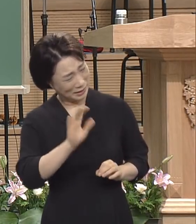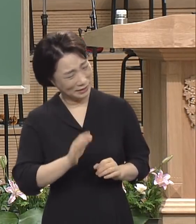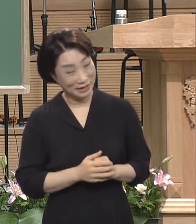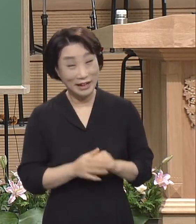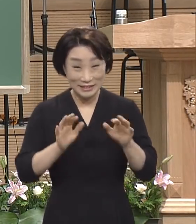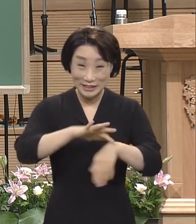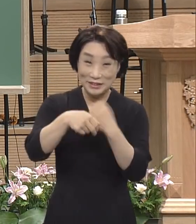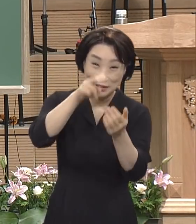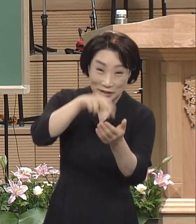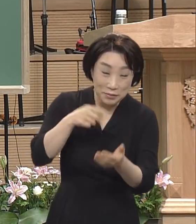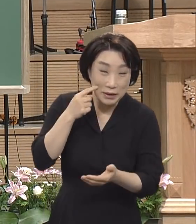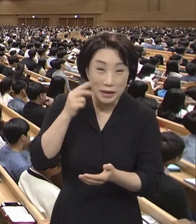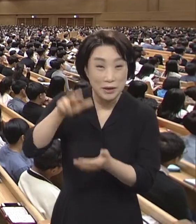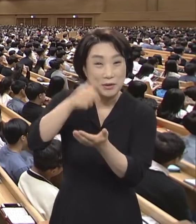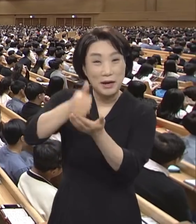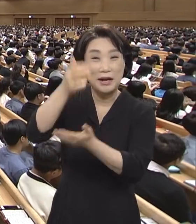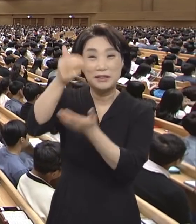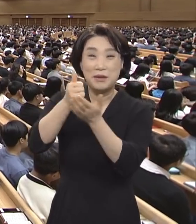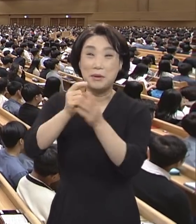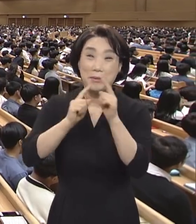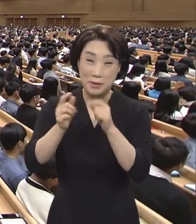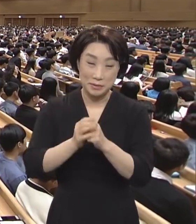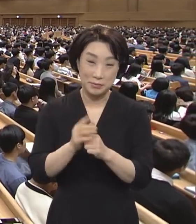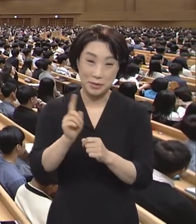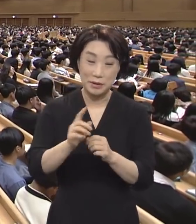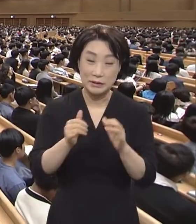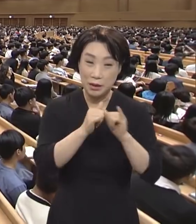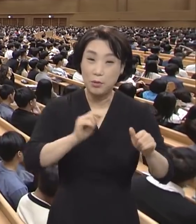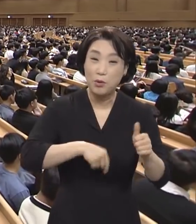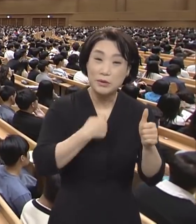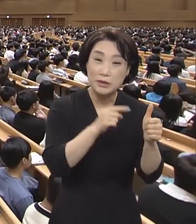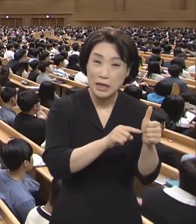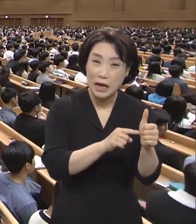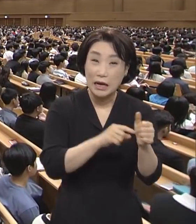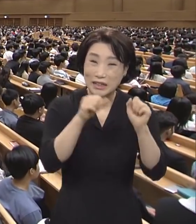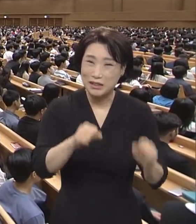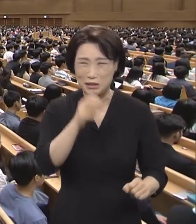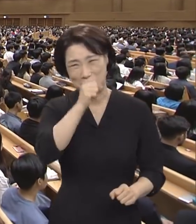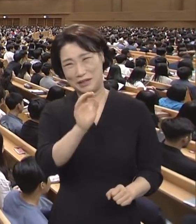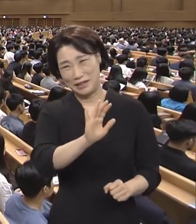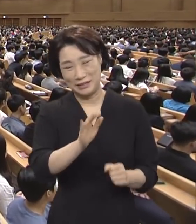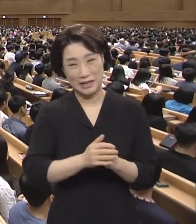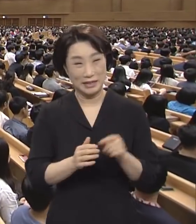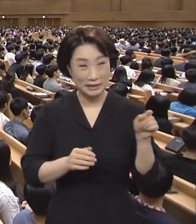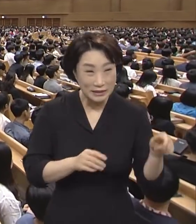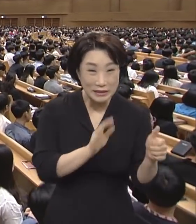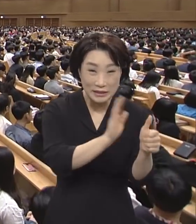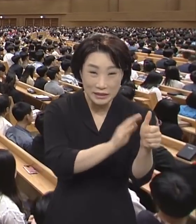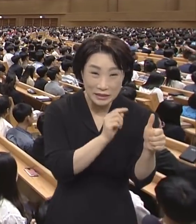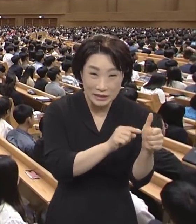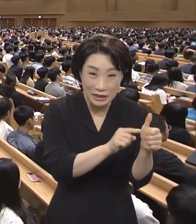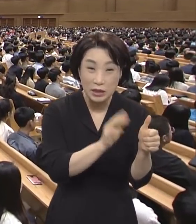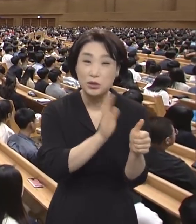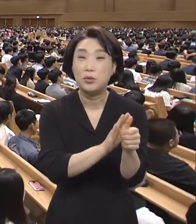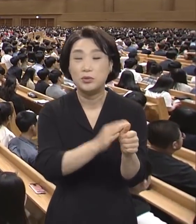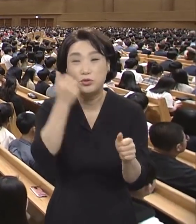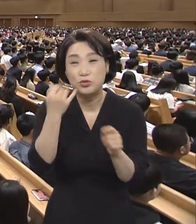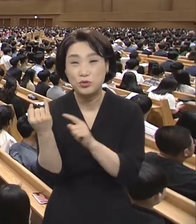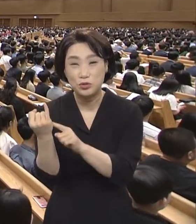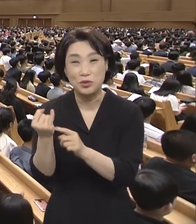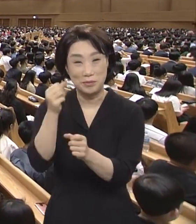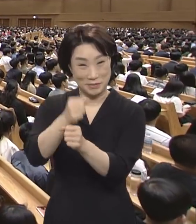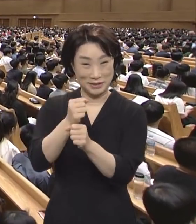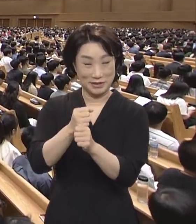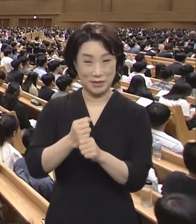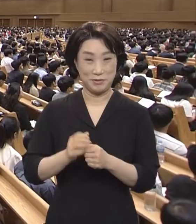읽어봐. 여호와 하나님이 가르사되, 사람의 독쳐하는 것이 좋지 못하니 내가 그를 위하여 돕는 배피를 지으리라